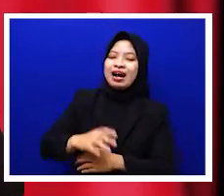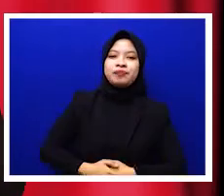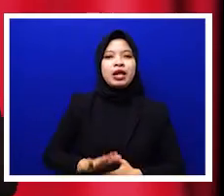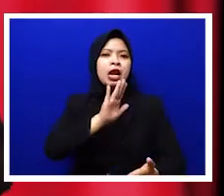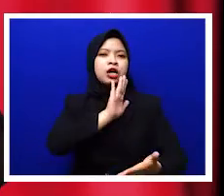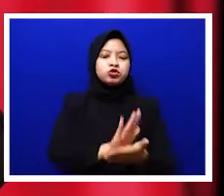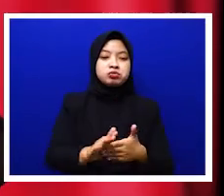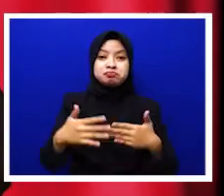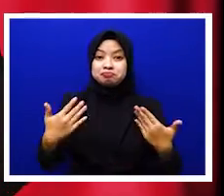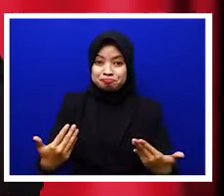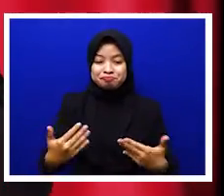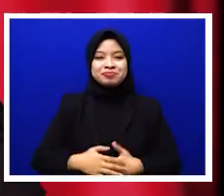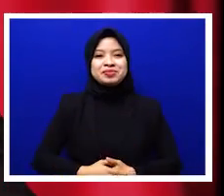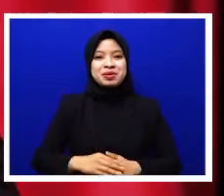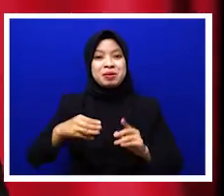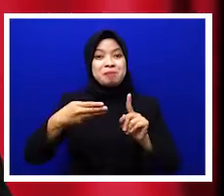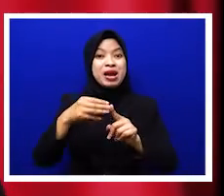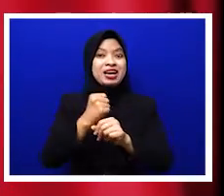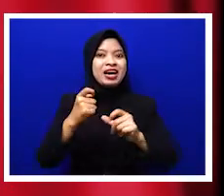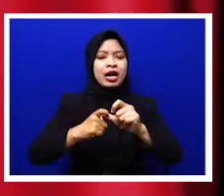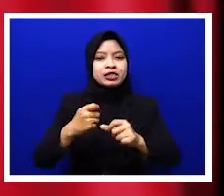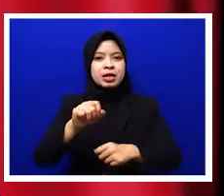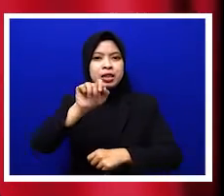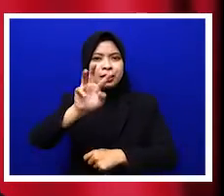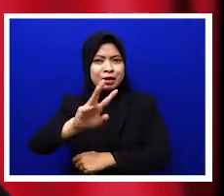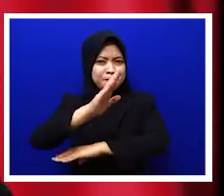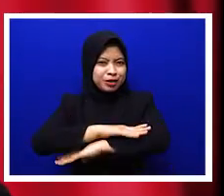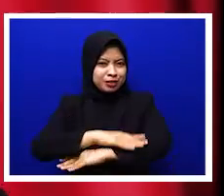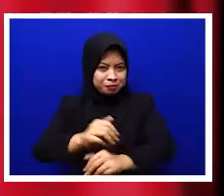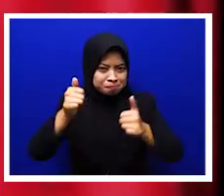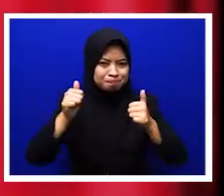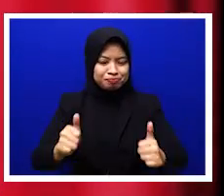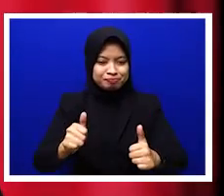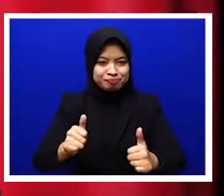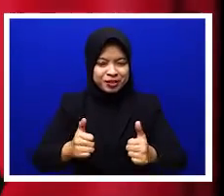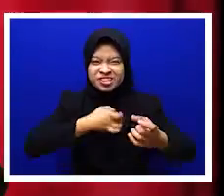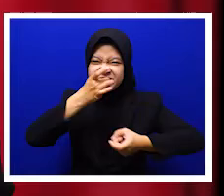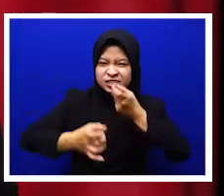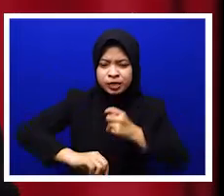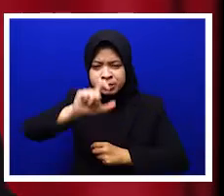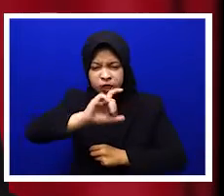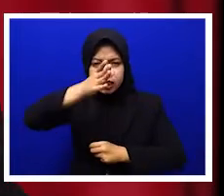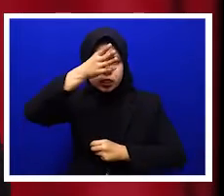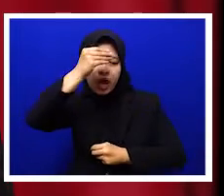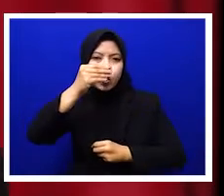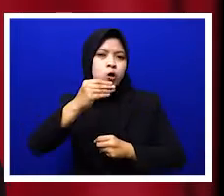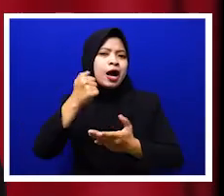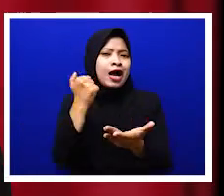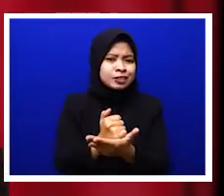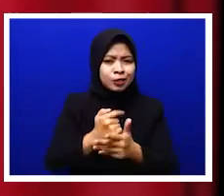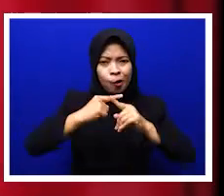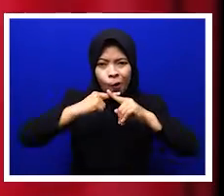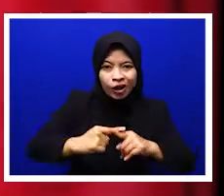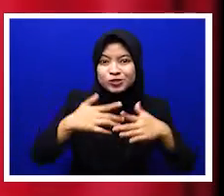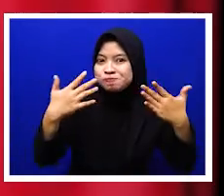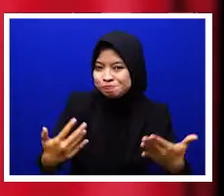Langsung aja, seperti biasa di BGS kita bakal bacain 3 berita yang akan kita cari tahu itu fakta atau hoax,